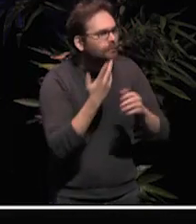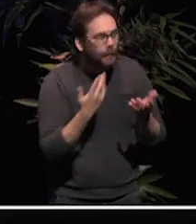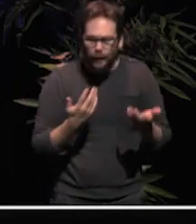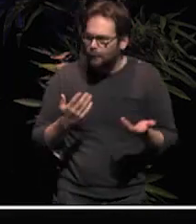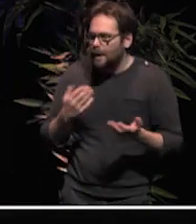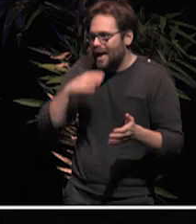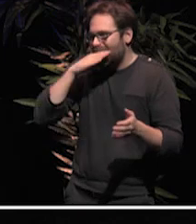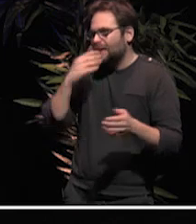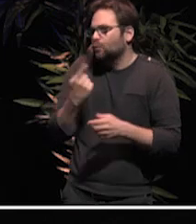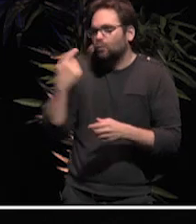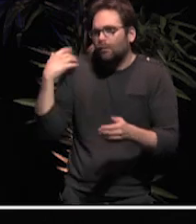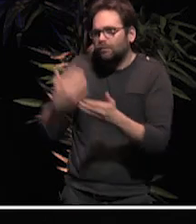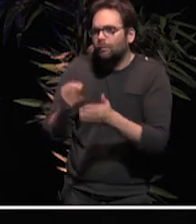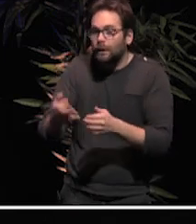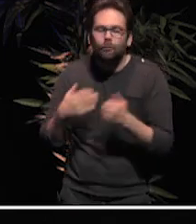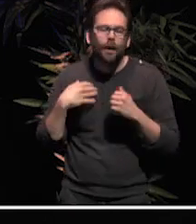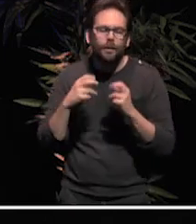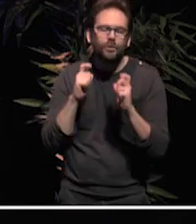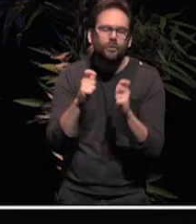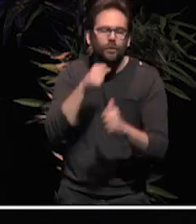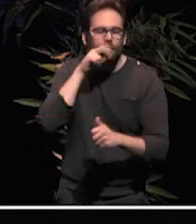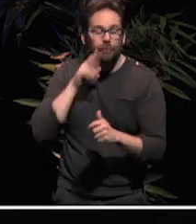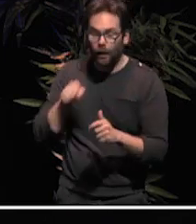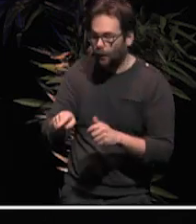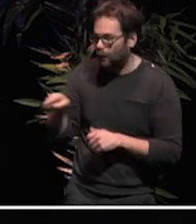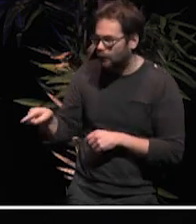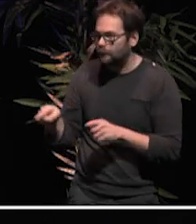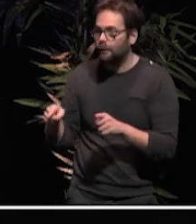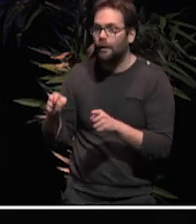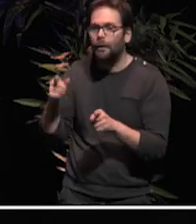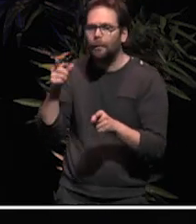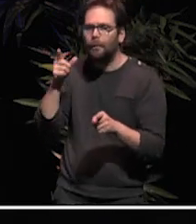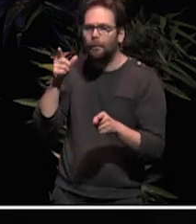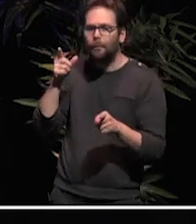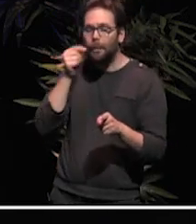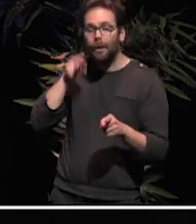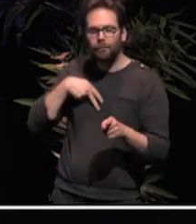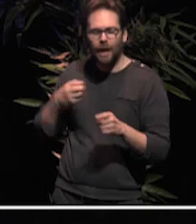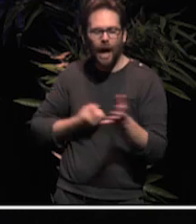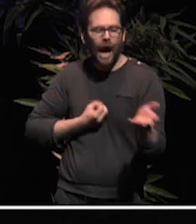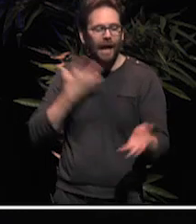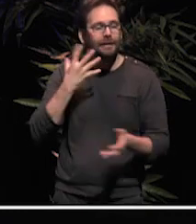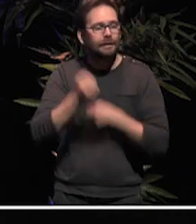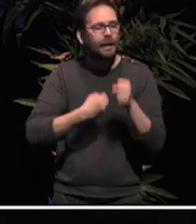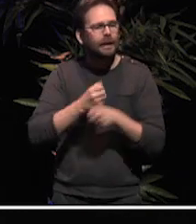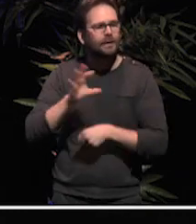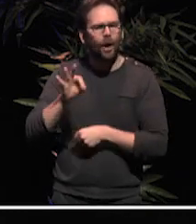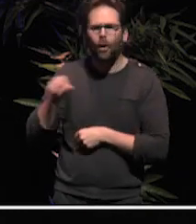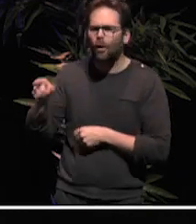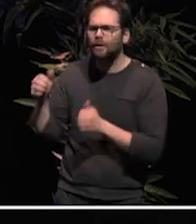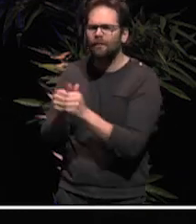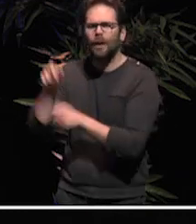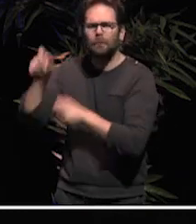moi j'ai des parents extraordinaires, j'ai un père artiste, il est mort, un grand artiste des années 50 avec Buffet, Lorjou,